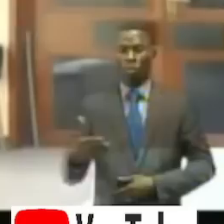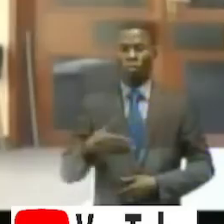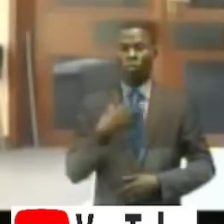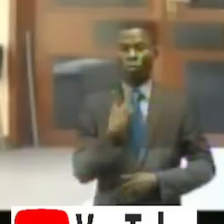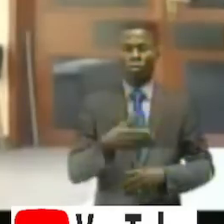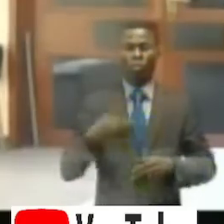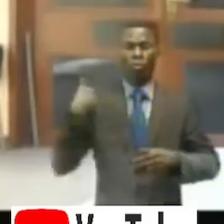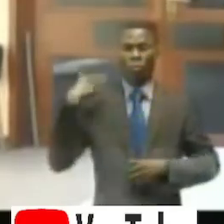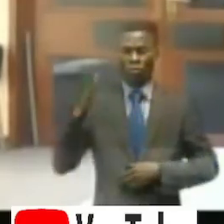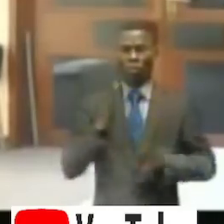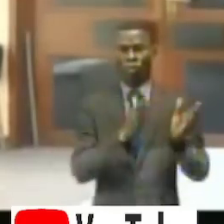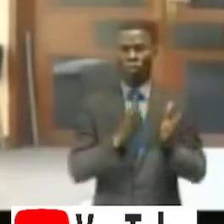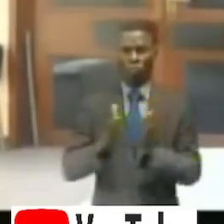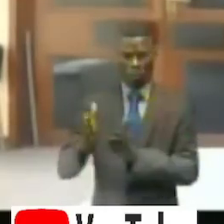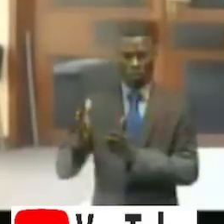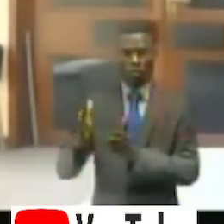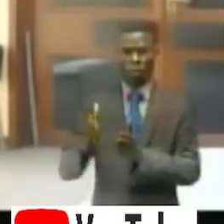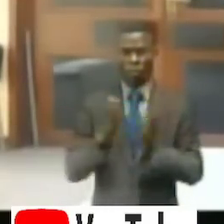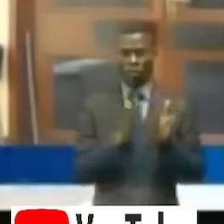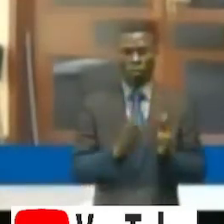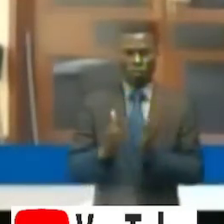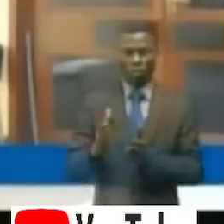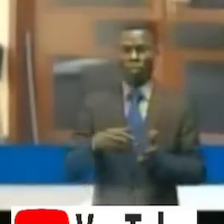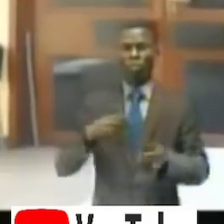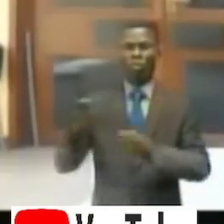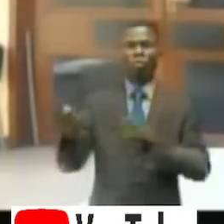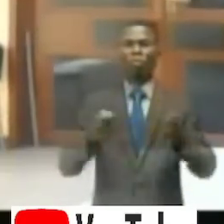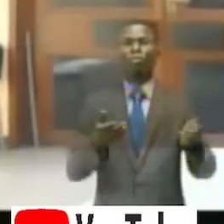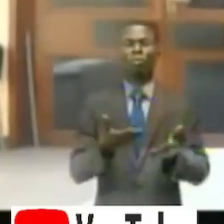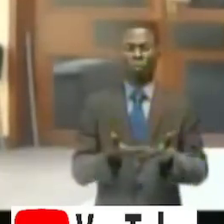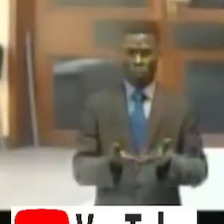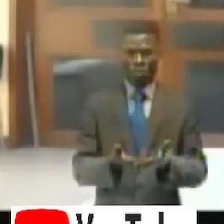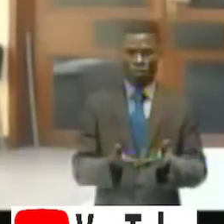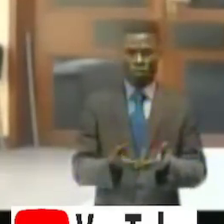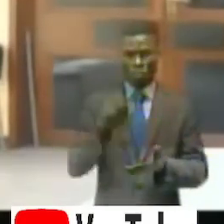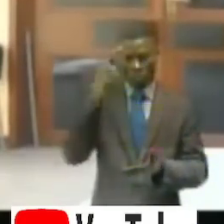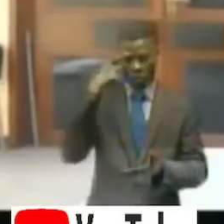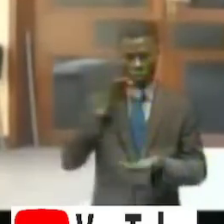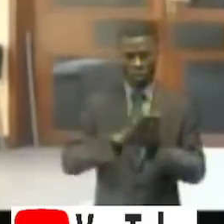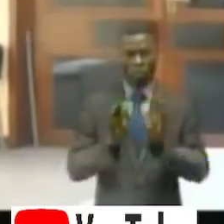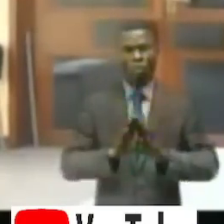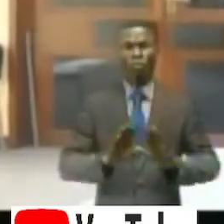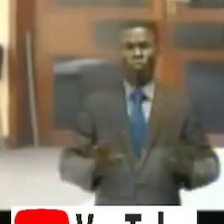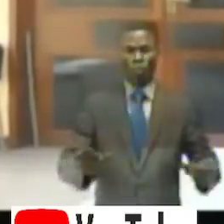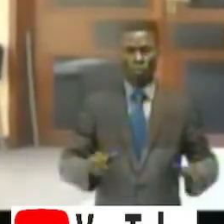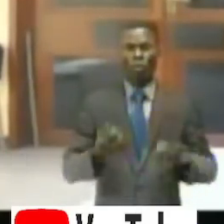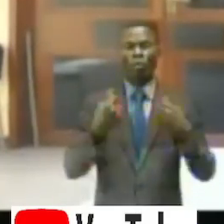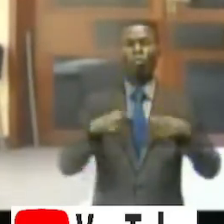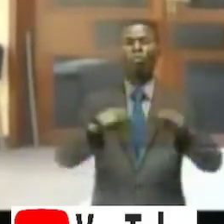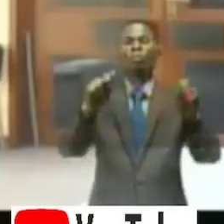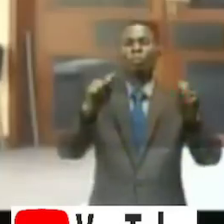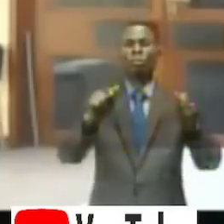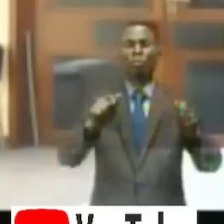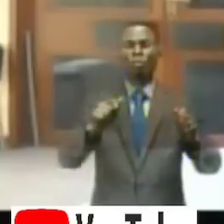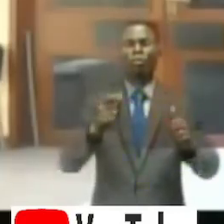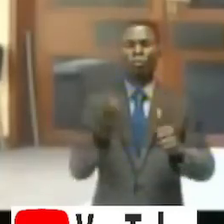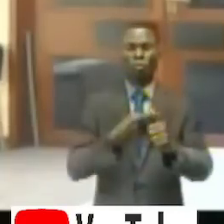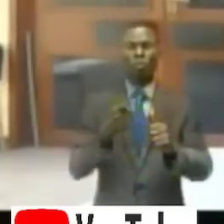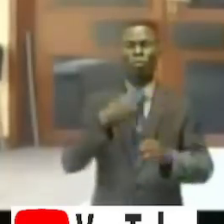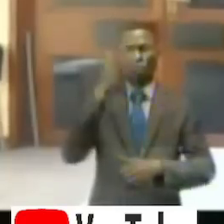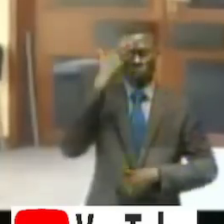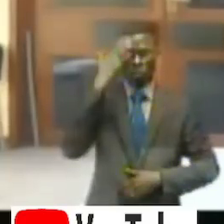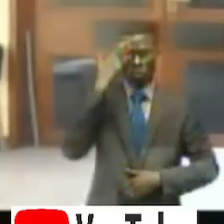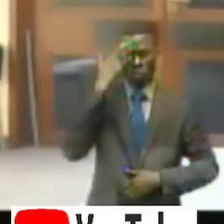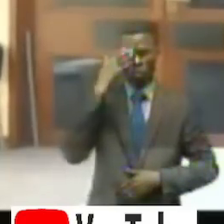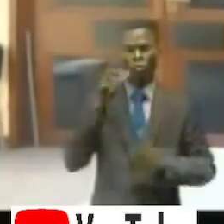sont destinés à un marché. Et pour pouvoir vendre Ils doivent connaître